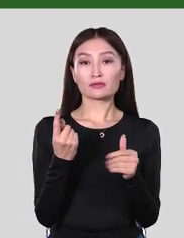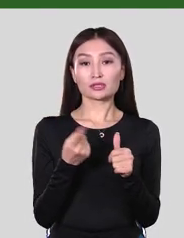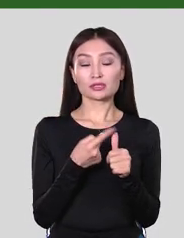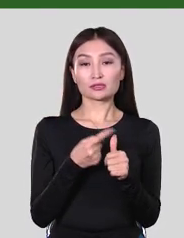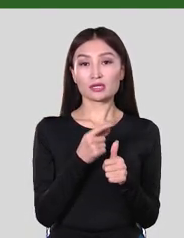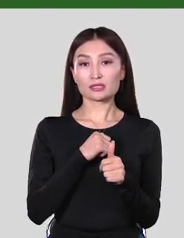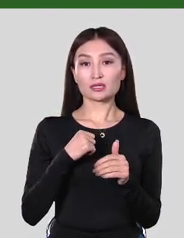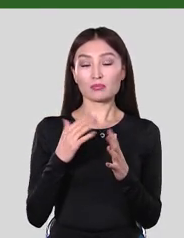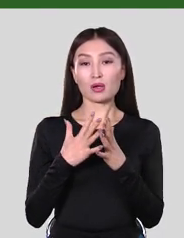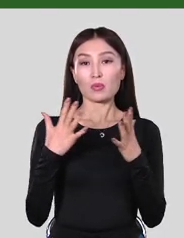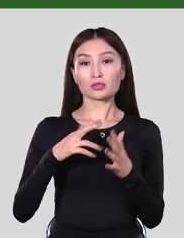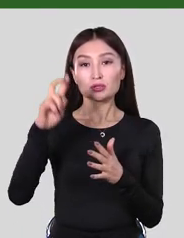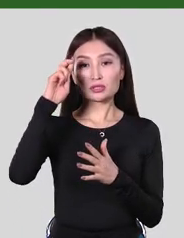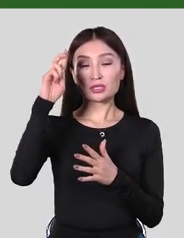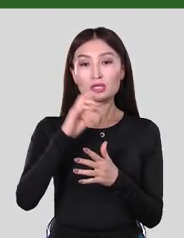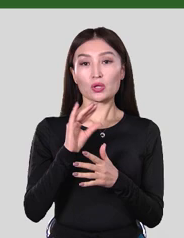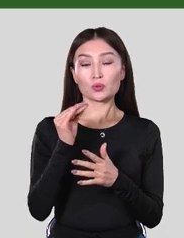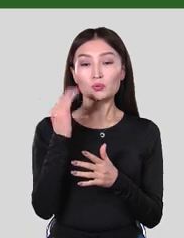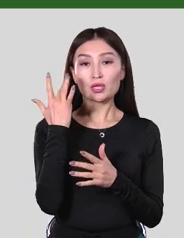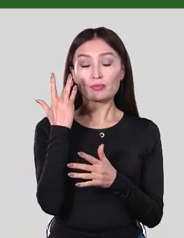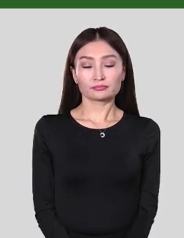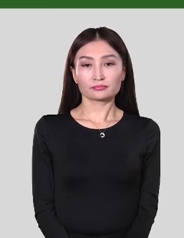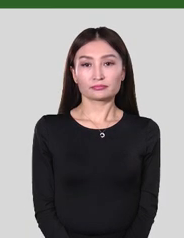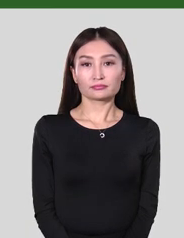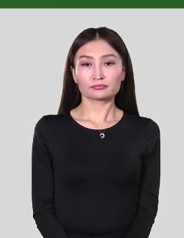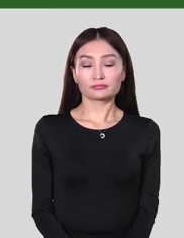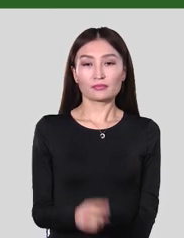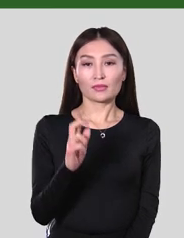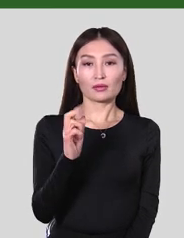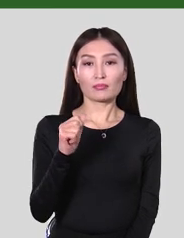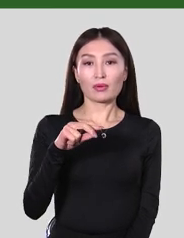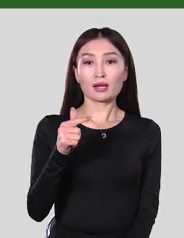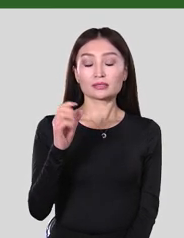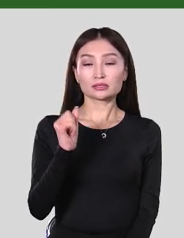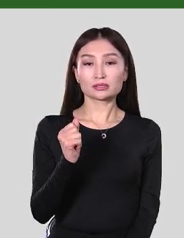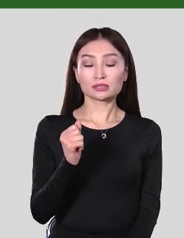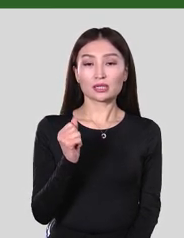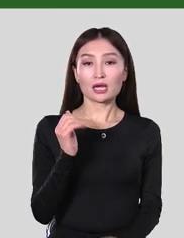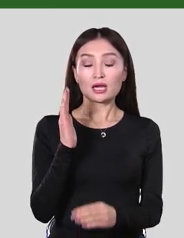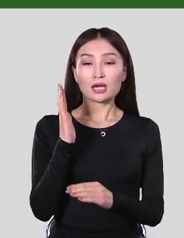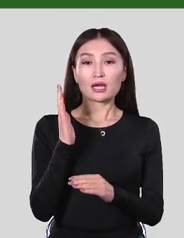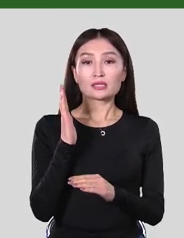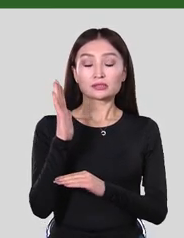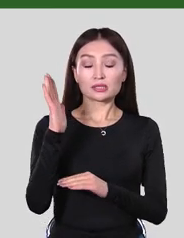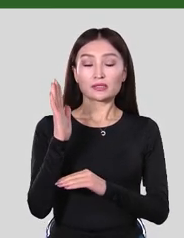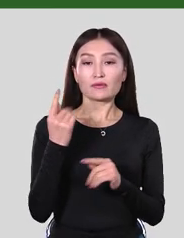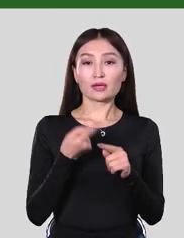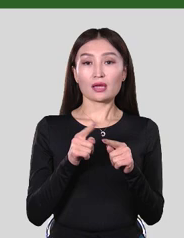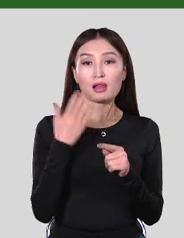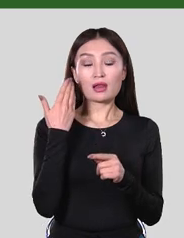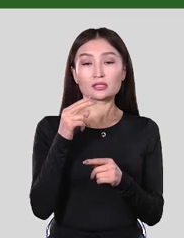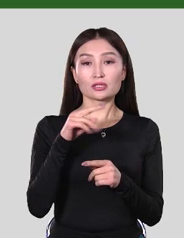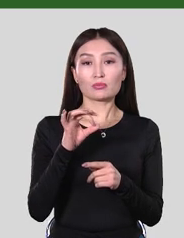название самой большой стране Южной Америки – Бразилии. Бальса – дерево, древесина которого легче